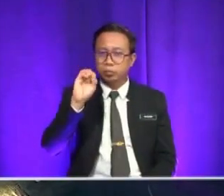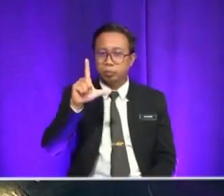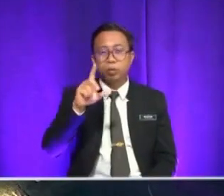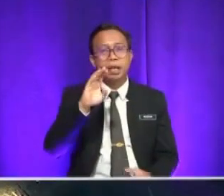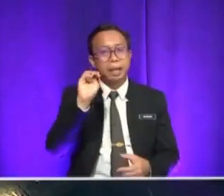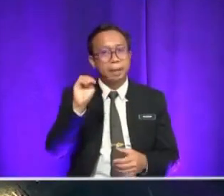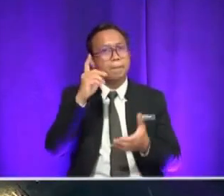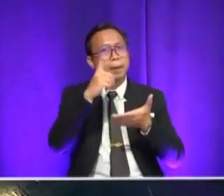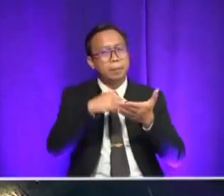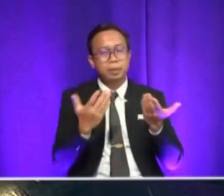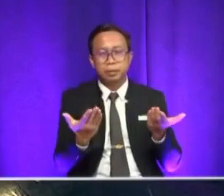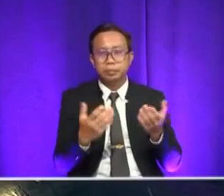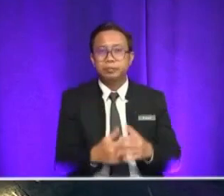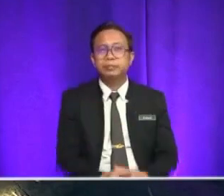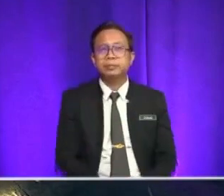simbol M.